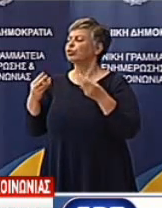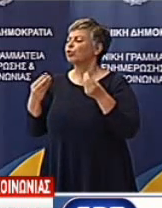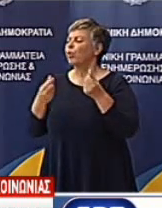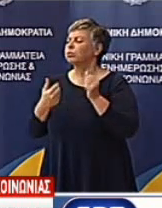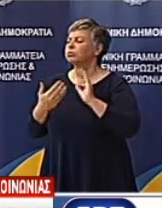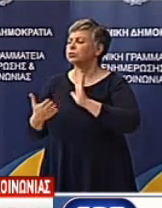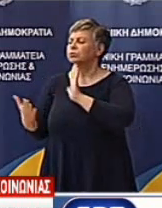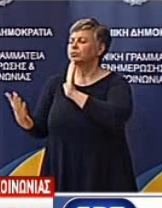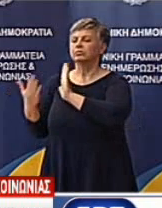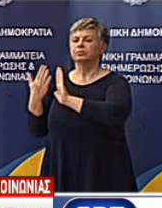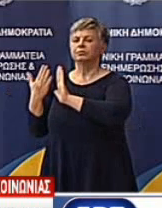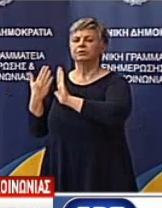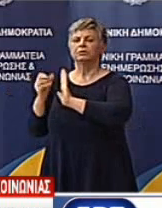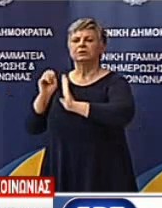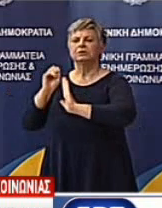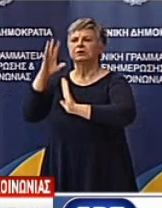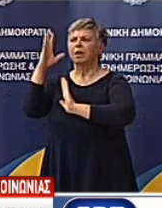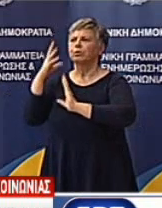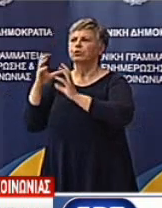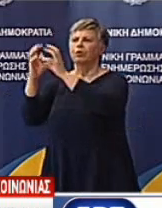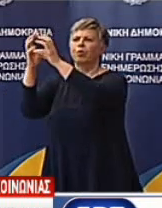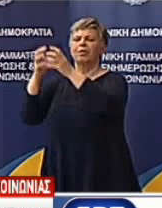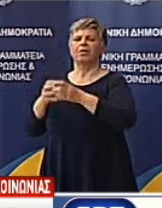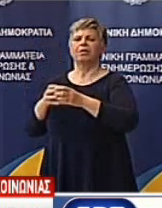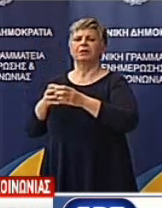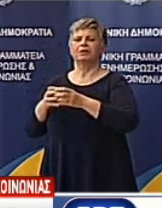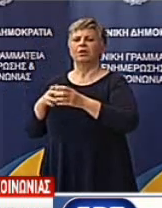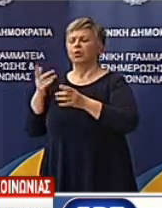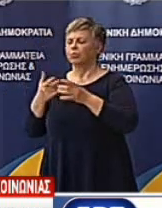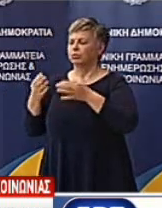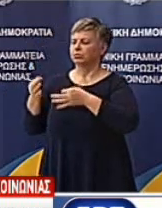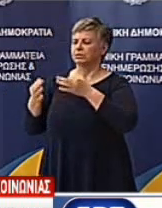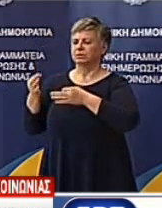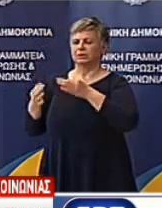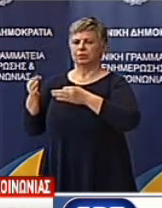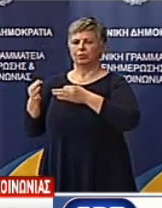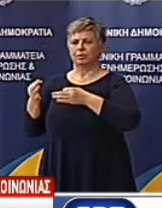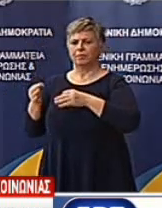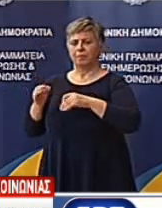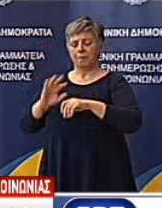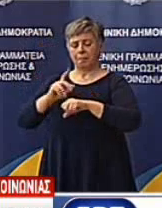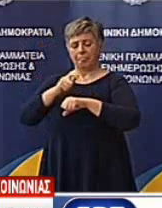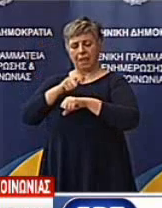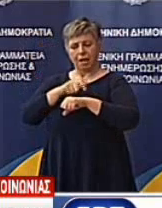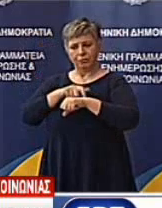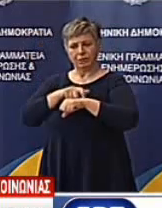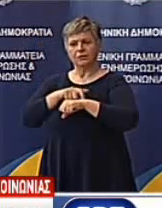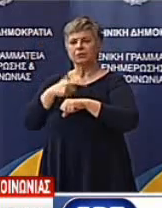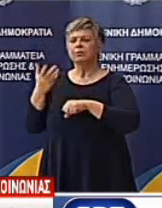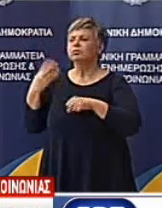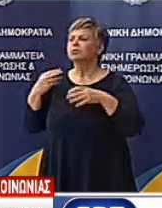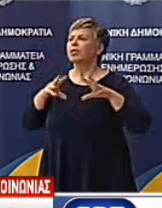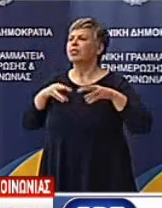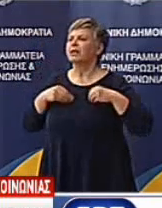τους όρους, βεβαίως έχει συμφωνηθεί όχι μόνο από το ΣΥΡΙΖΑ, ΑΝΕΛ, αλλά και από τη Νέα Δημοκρατία και το ΠΑΣΟΚ και το